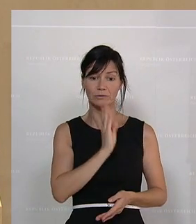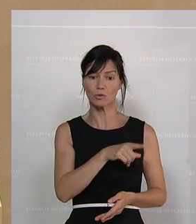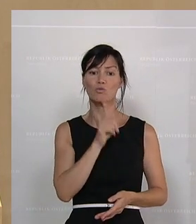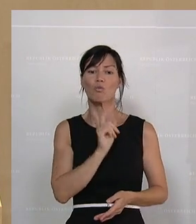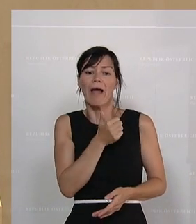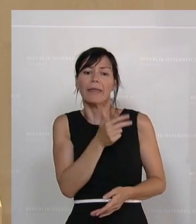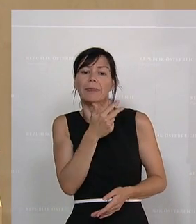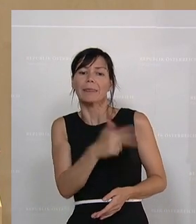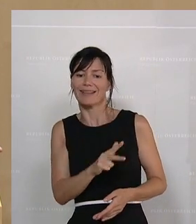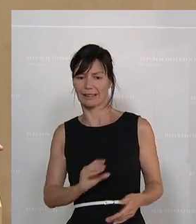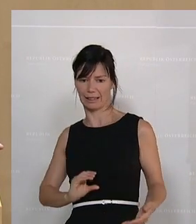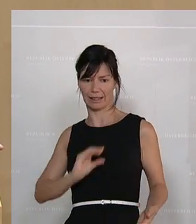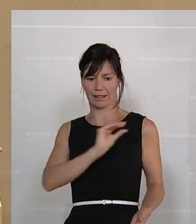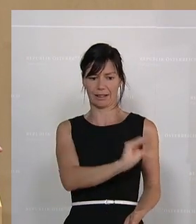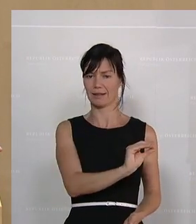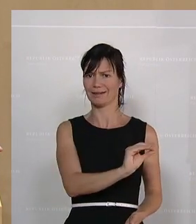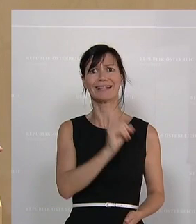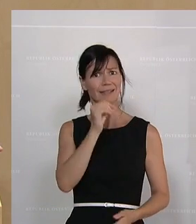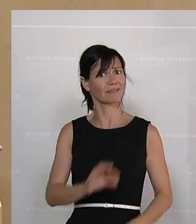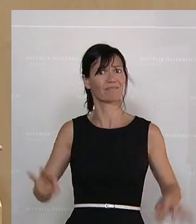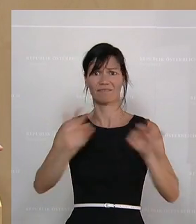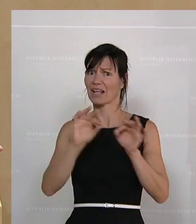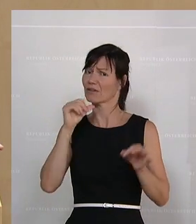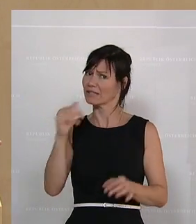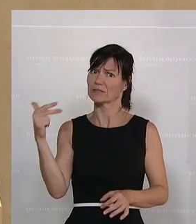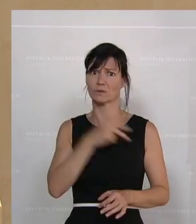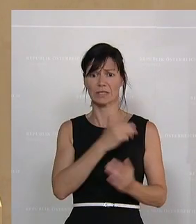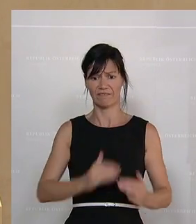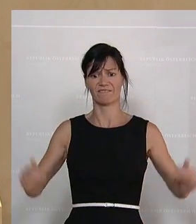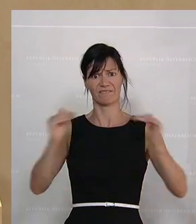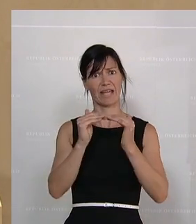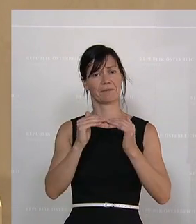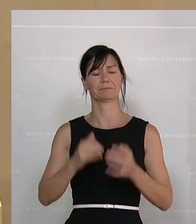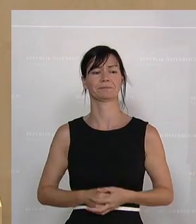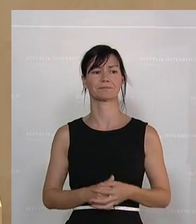drittel darf ist nicht gerecht und das ist nicht recht ist